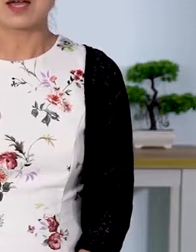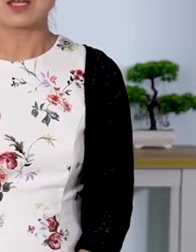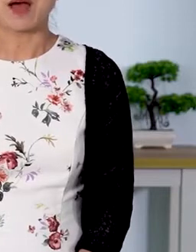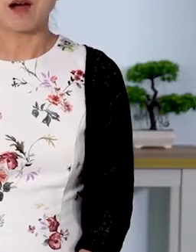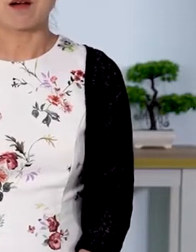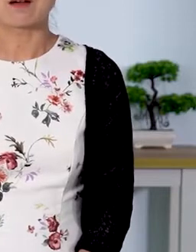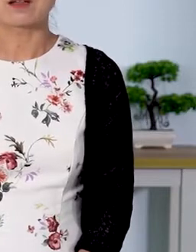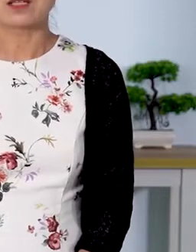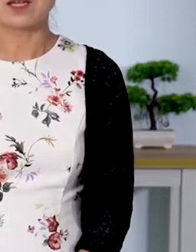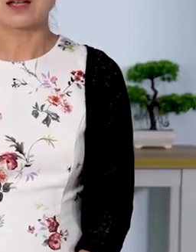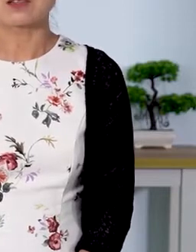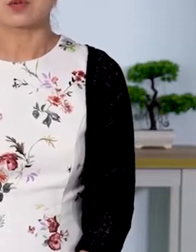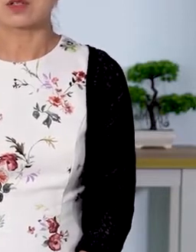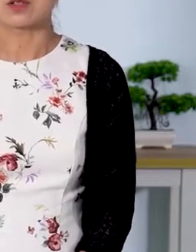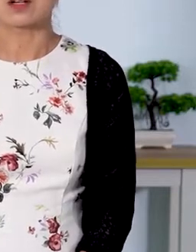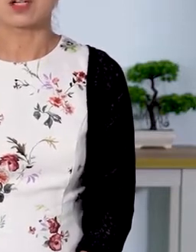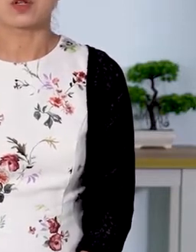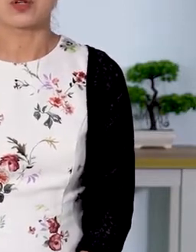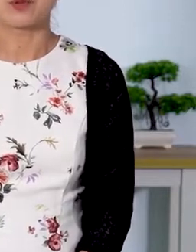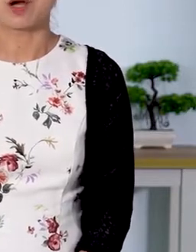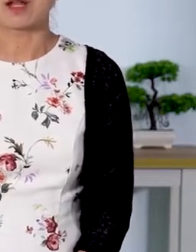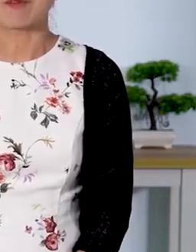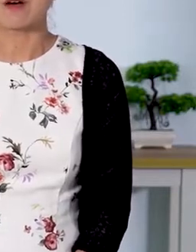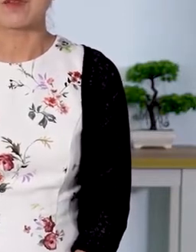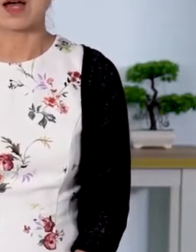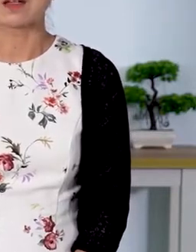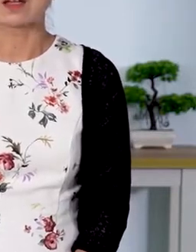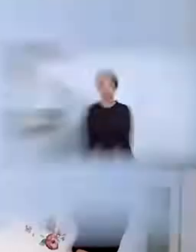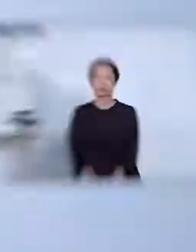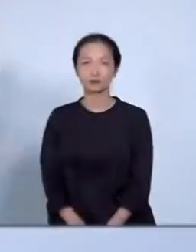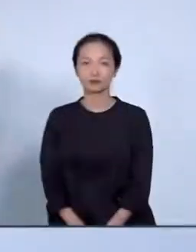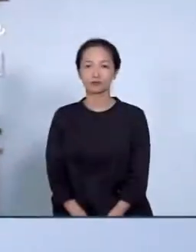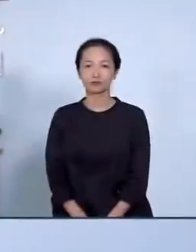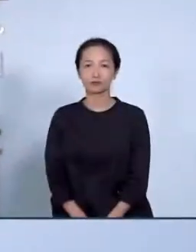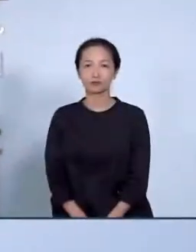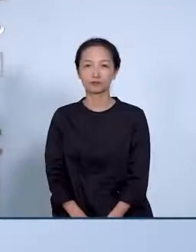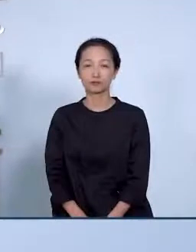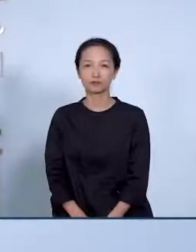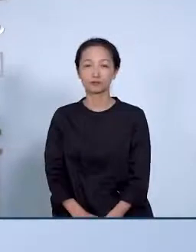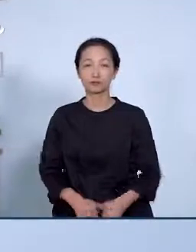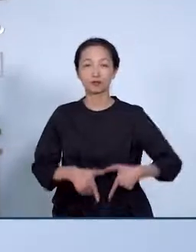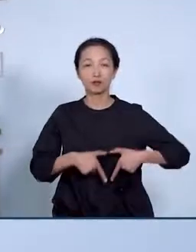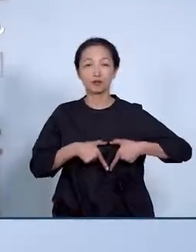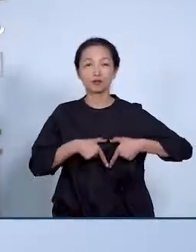压120、低压90的手势与表达方法。一，